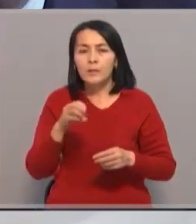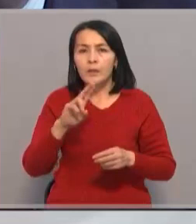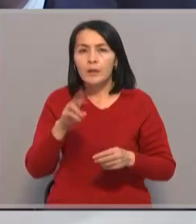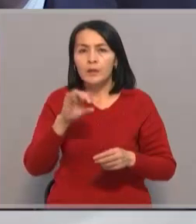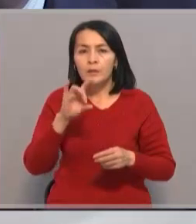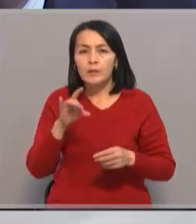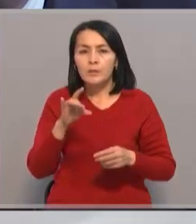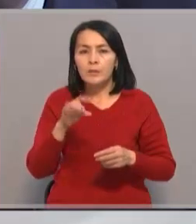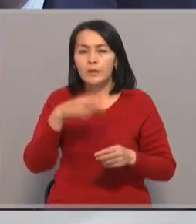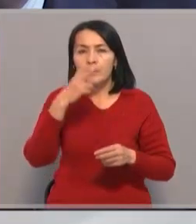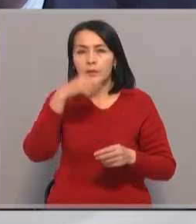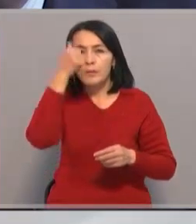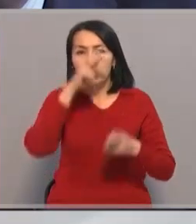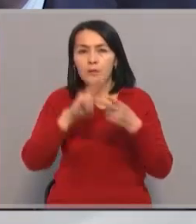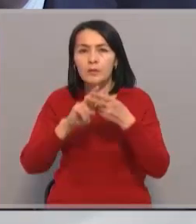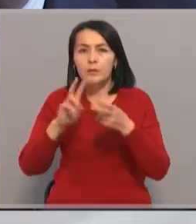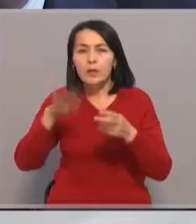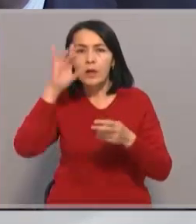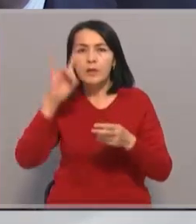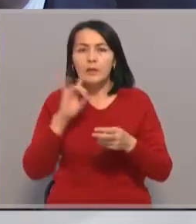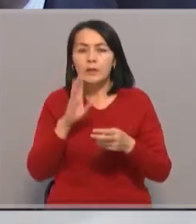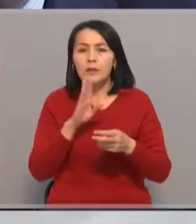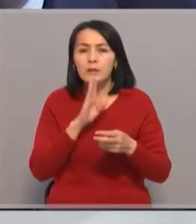20 жылға сотталған жігіттің артынан қазақтың қызы